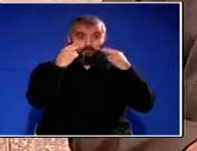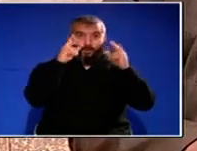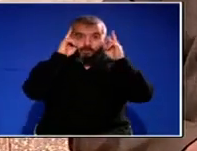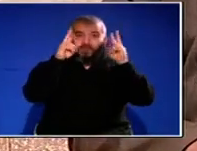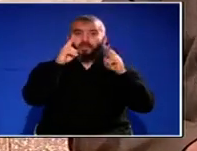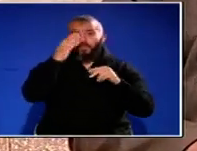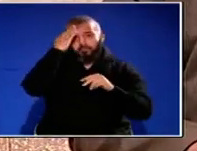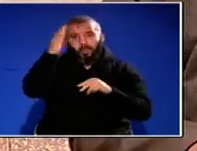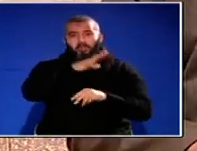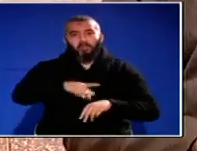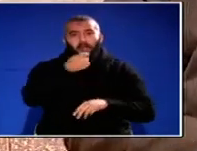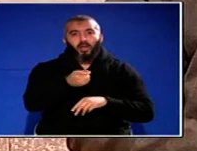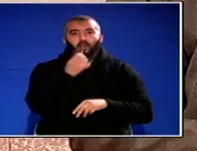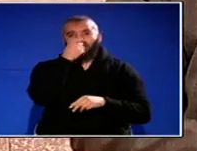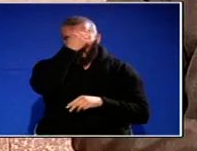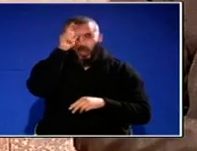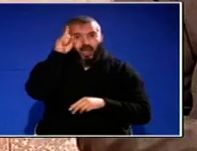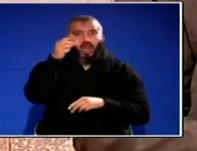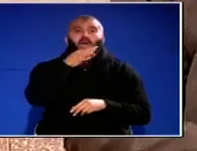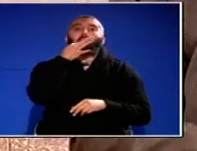وقتا مفيدا.